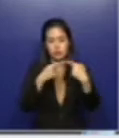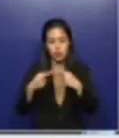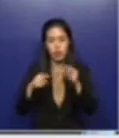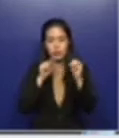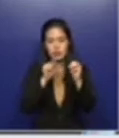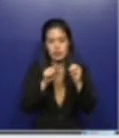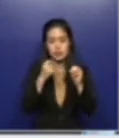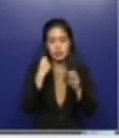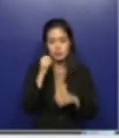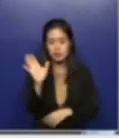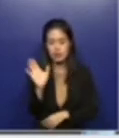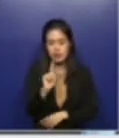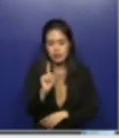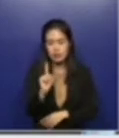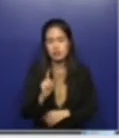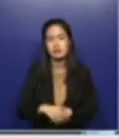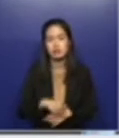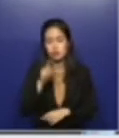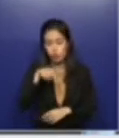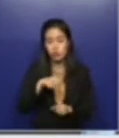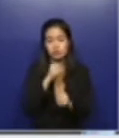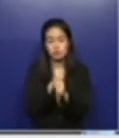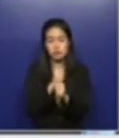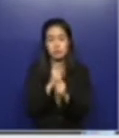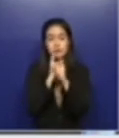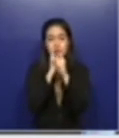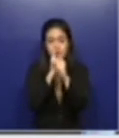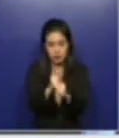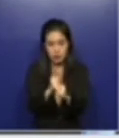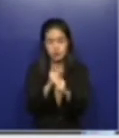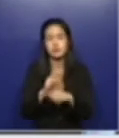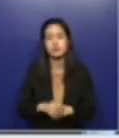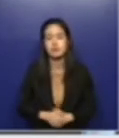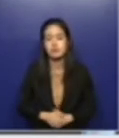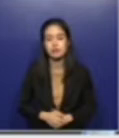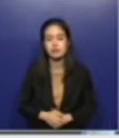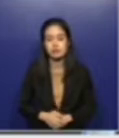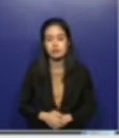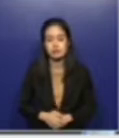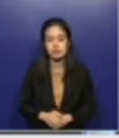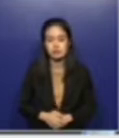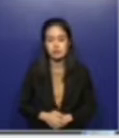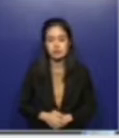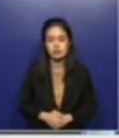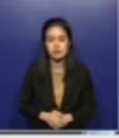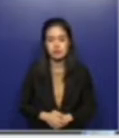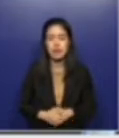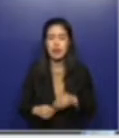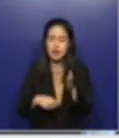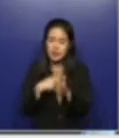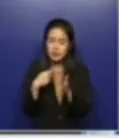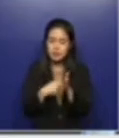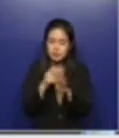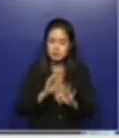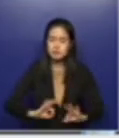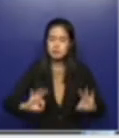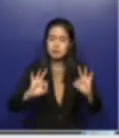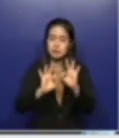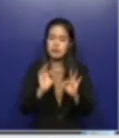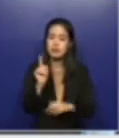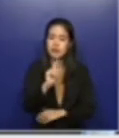านครับที่ต้องทำนะครับที่ต้องทำเลยมูลเหตุของสิ่งที่เกิดขึ้นทั้งหมด